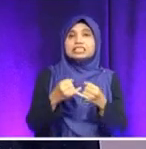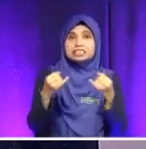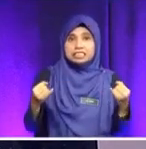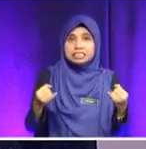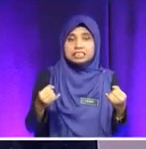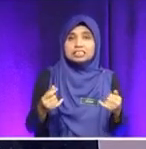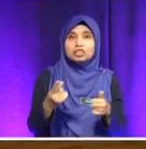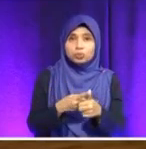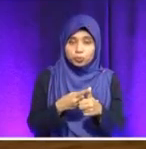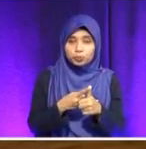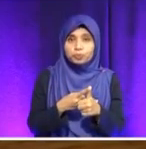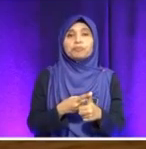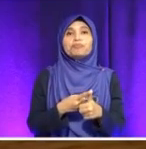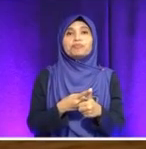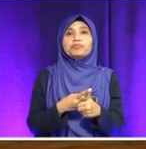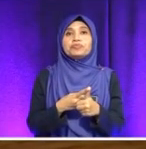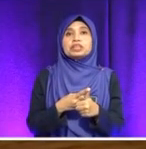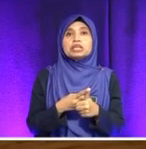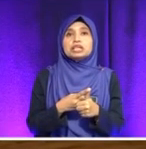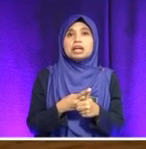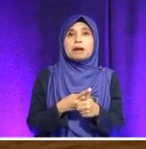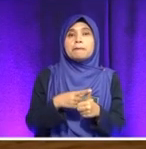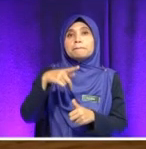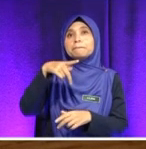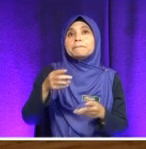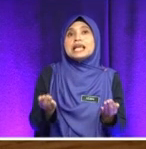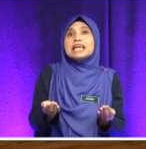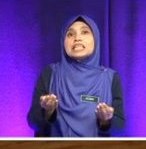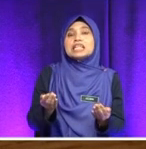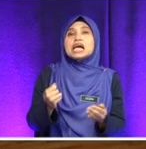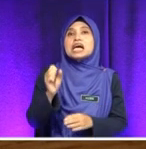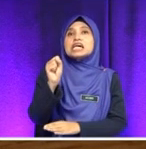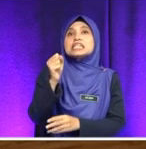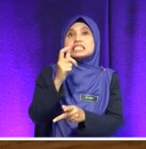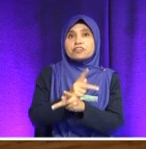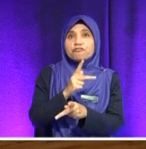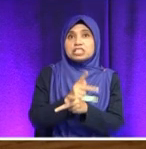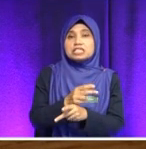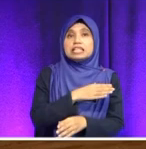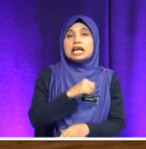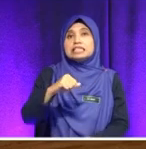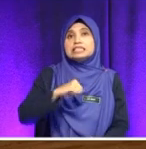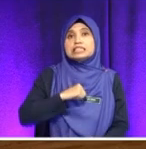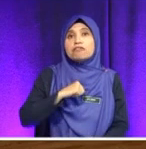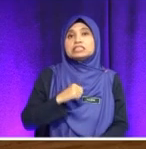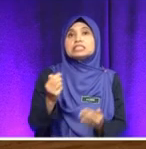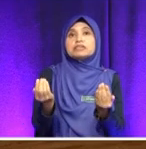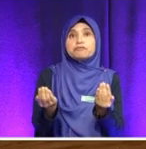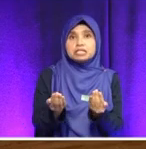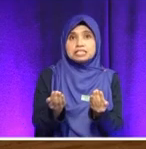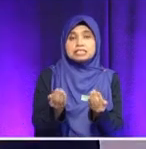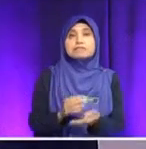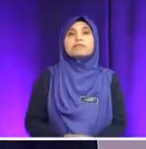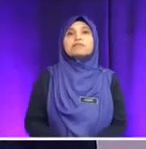jenis, iaitu yang pertama kita ada plate service dan yang kedua kita ada self service ataupun kita panggil sebagai layan